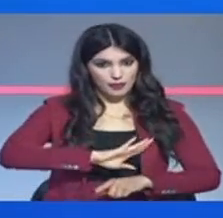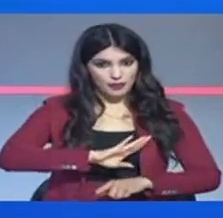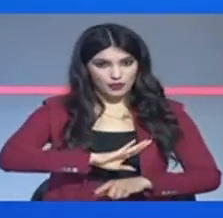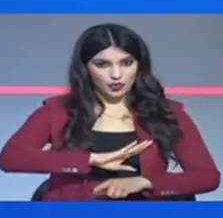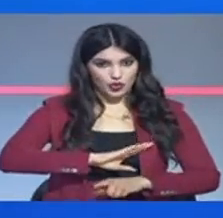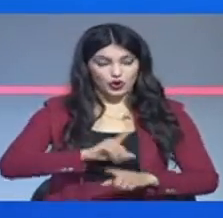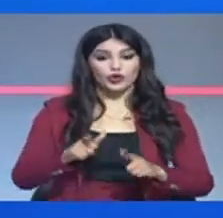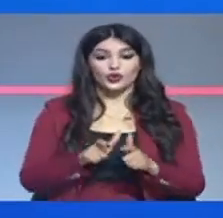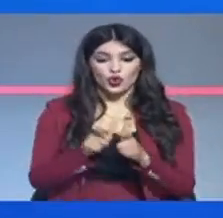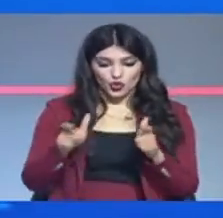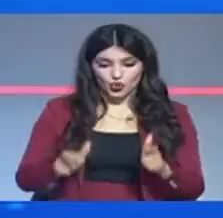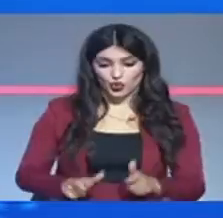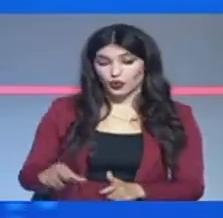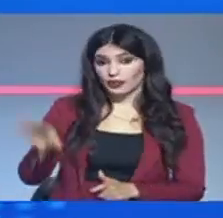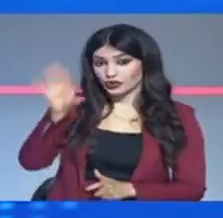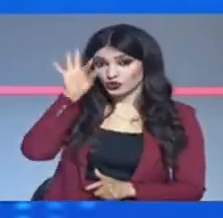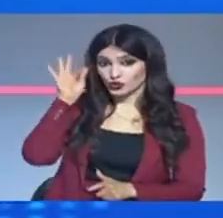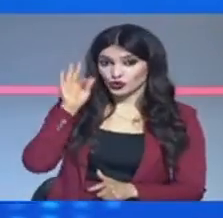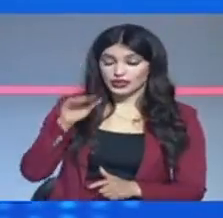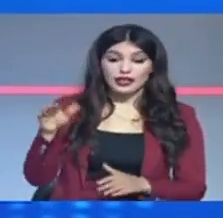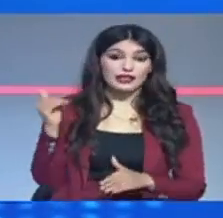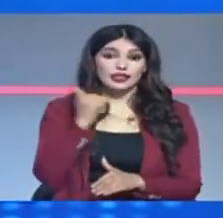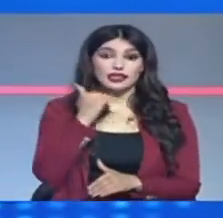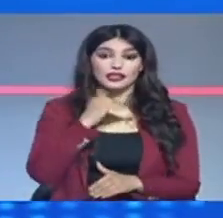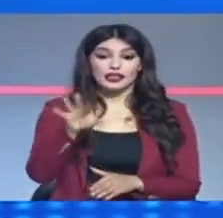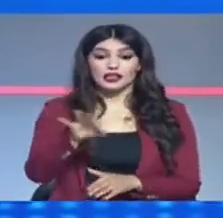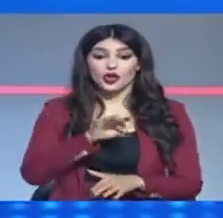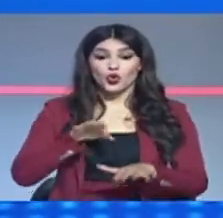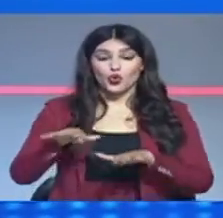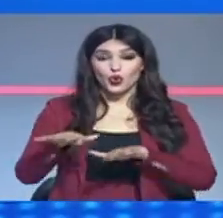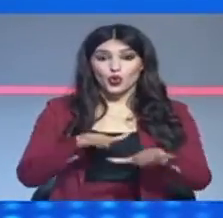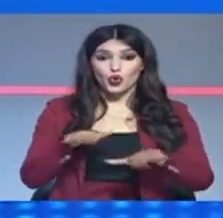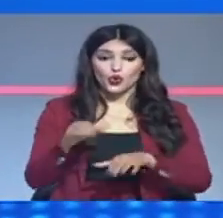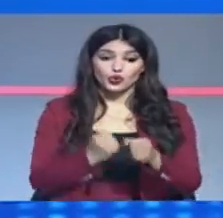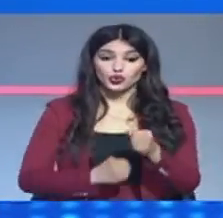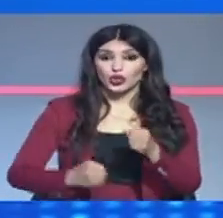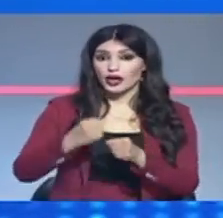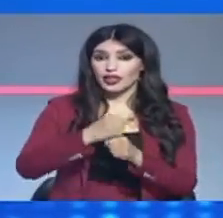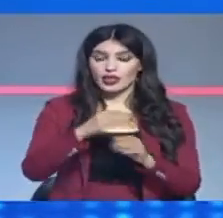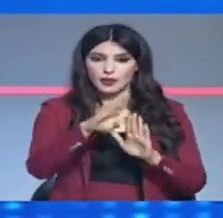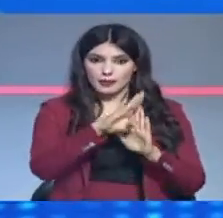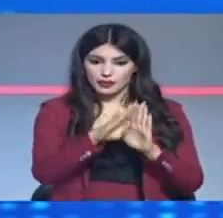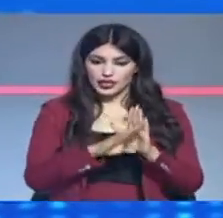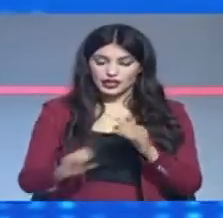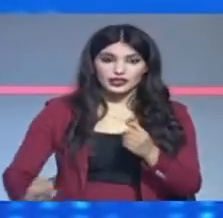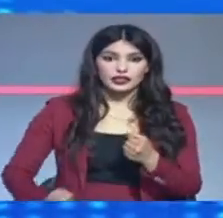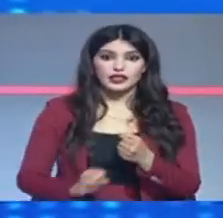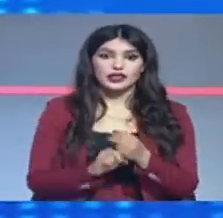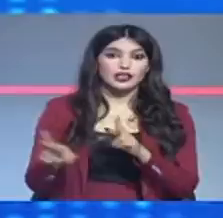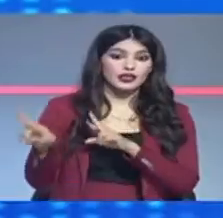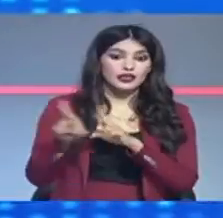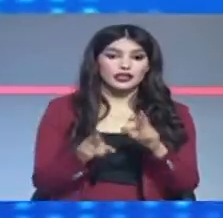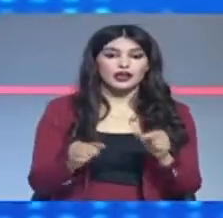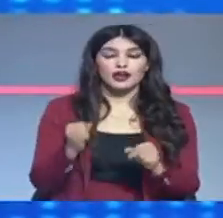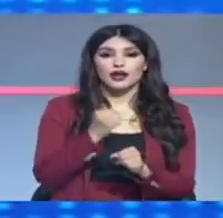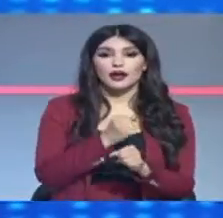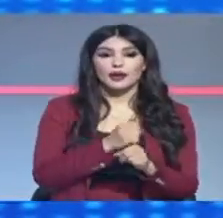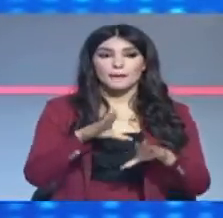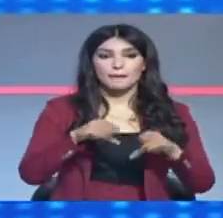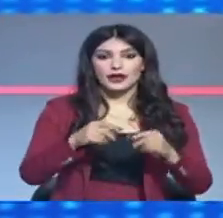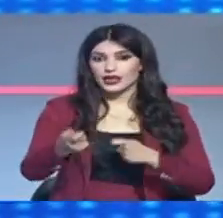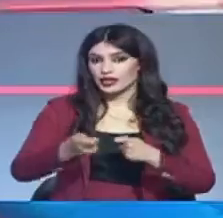الحكومه التونسيه الى تسريع في اتخاذ اجراءات ووضع برامج تساعد على اعاده التموقع في السوق